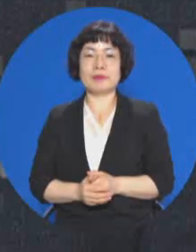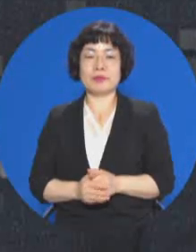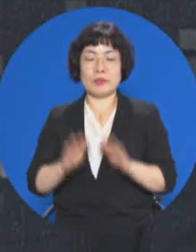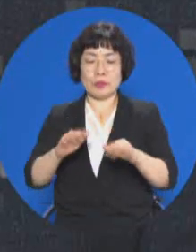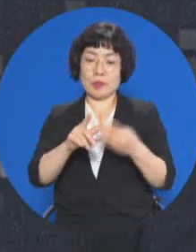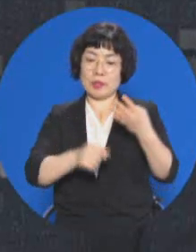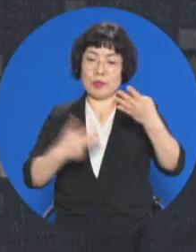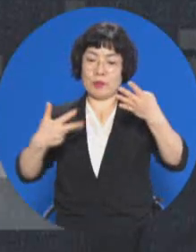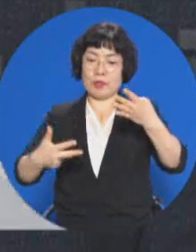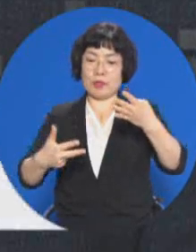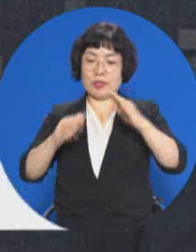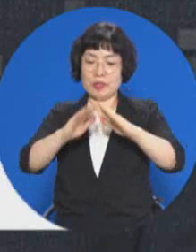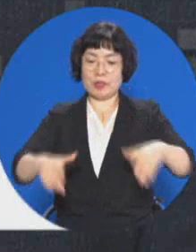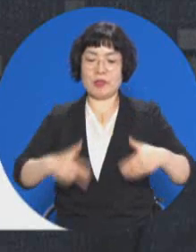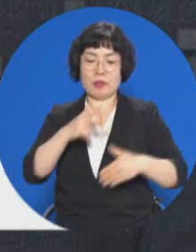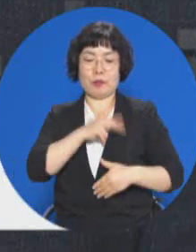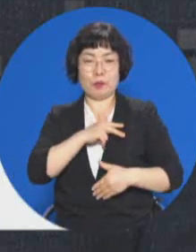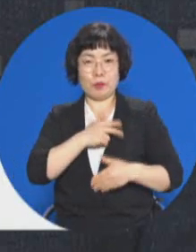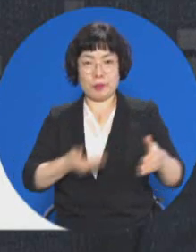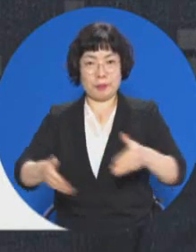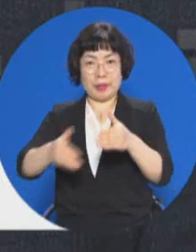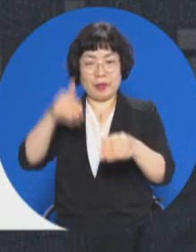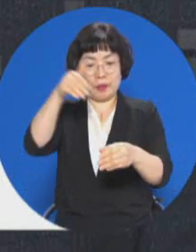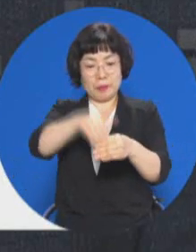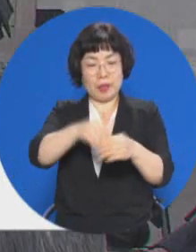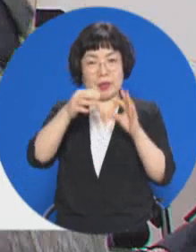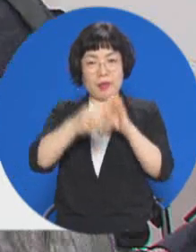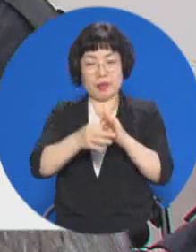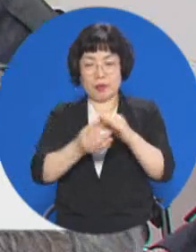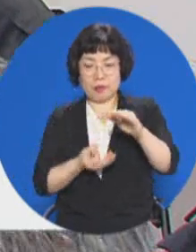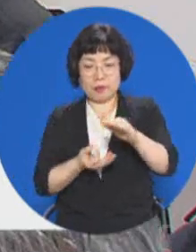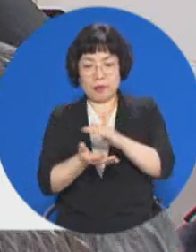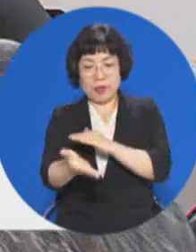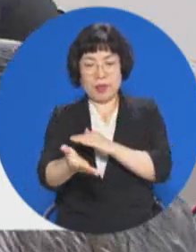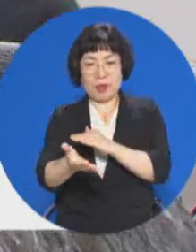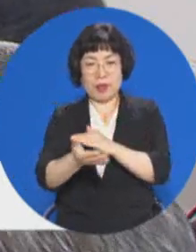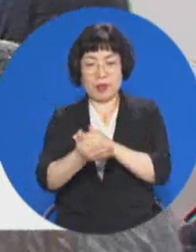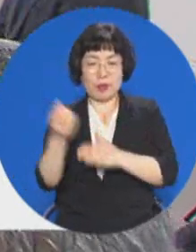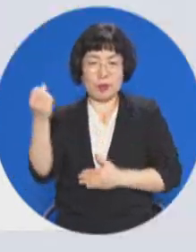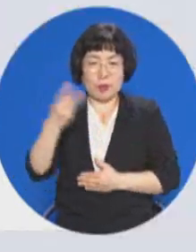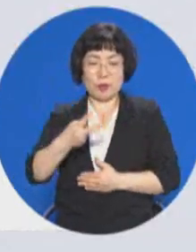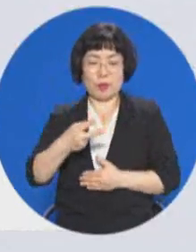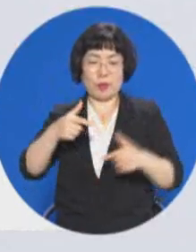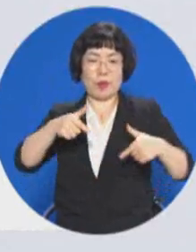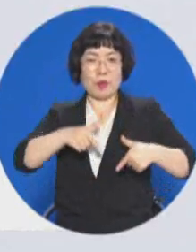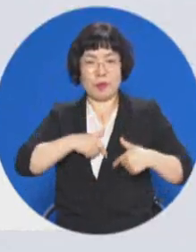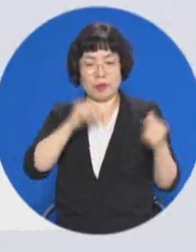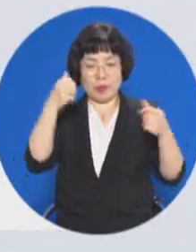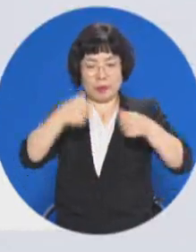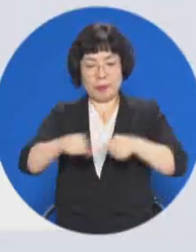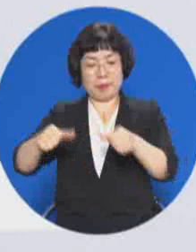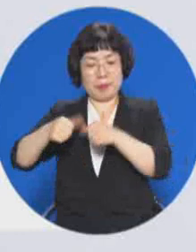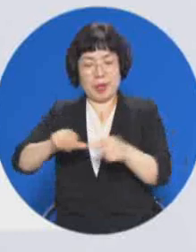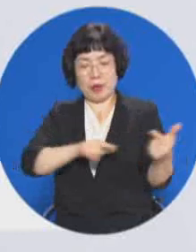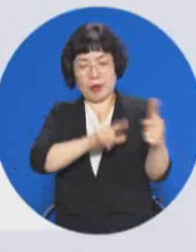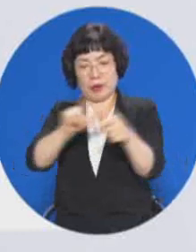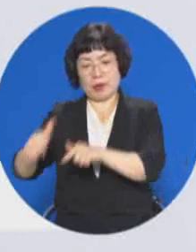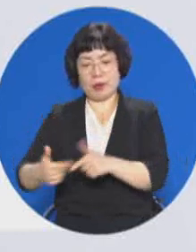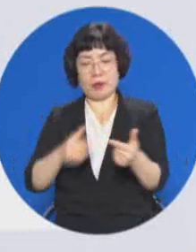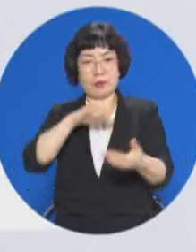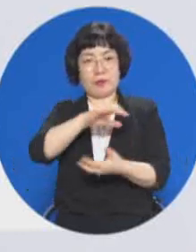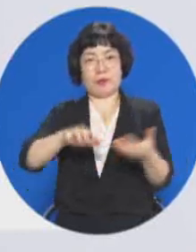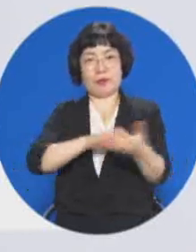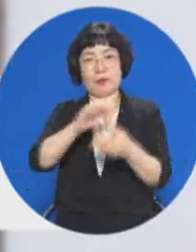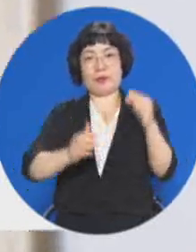오는 4월 치러지는 전남 도의원 보궐선거와 관련해 금품 살포 의혹에 이어 명예훼손 논란이 불거지는 등 진통이 이어지고